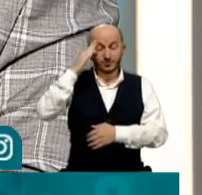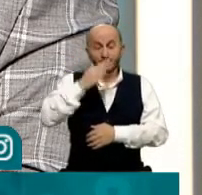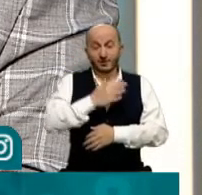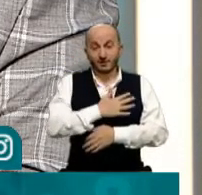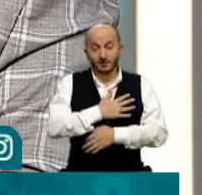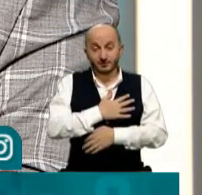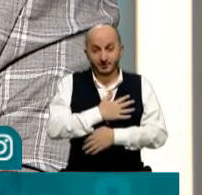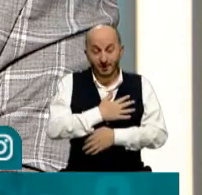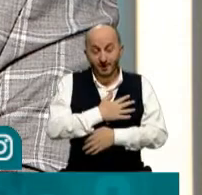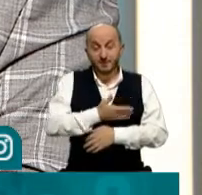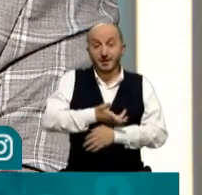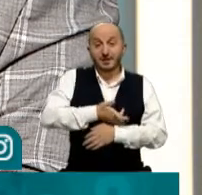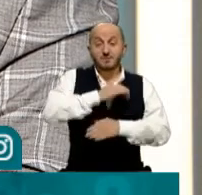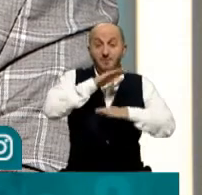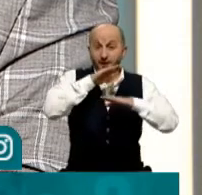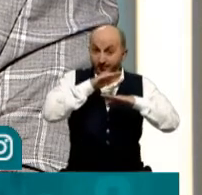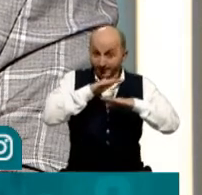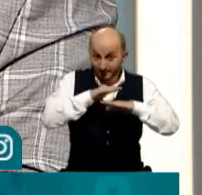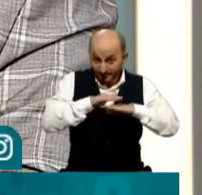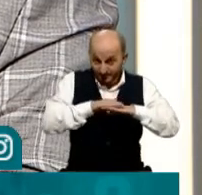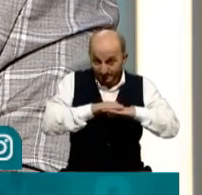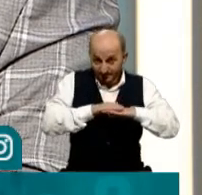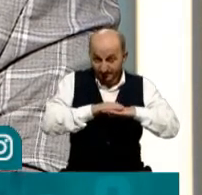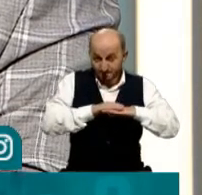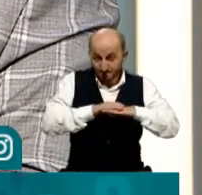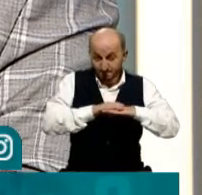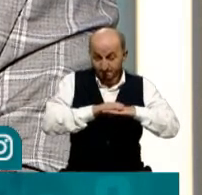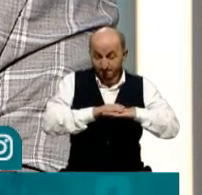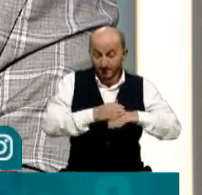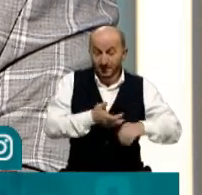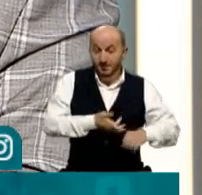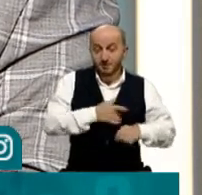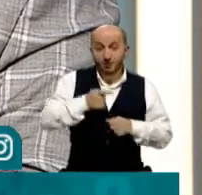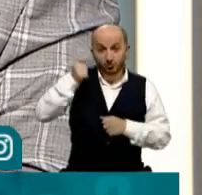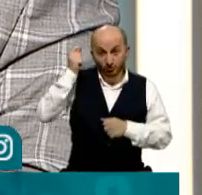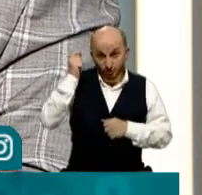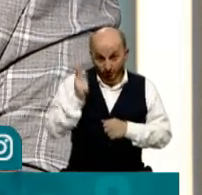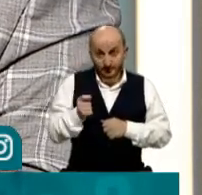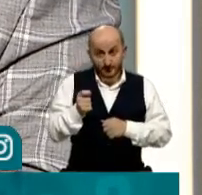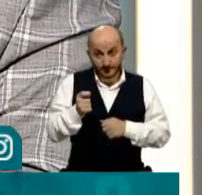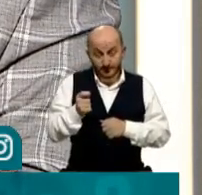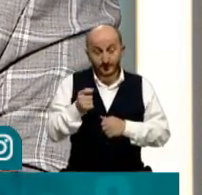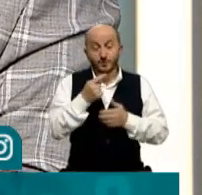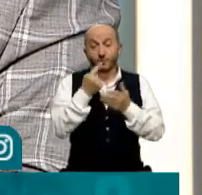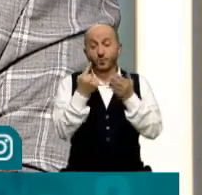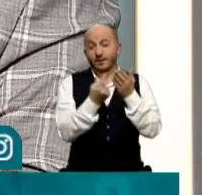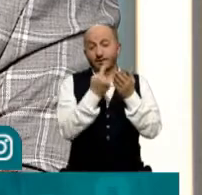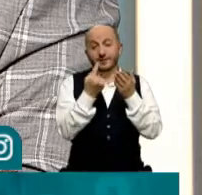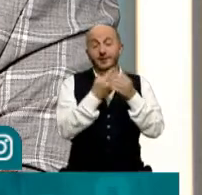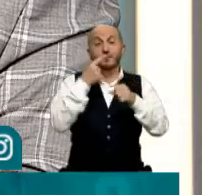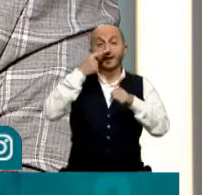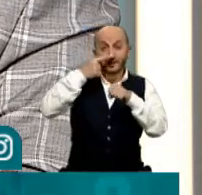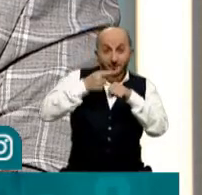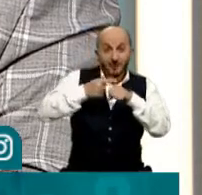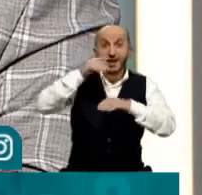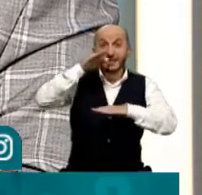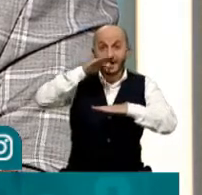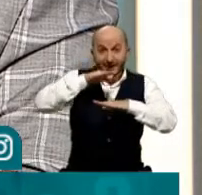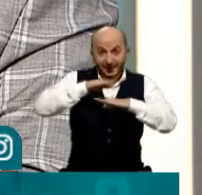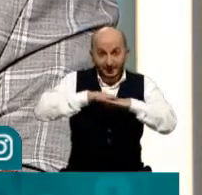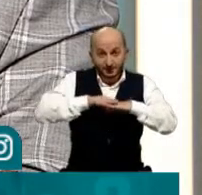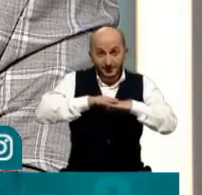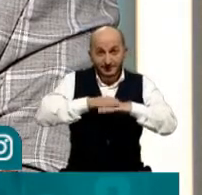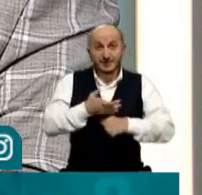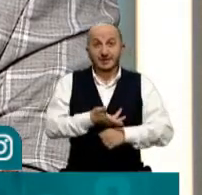ve selleme iman etmesi imanın şartıdır ve Kur'an-ı Kerim'e iman etmesi